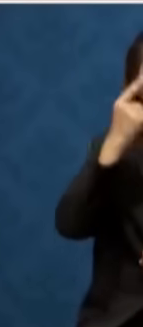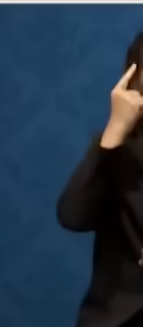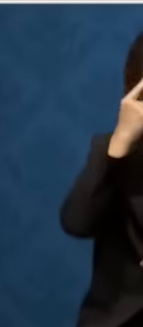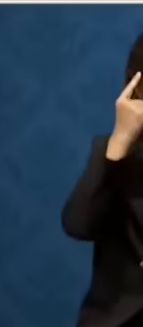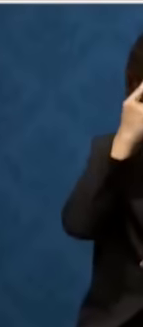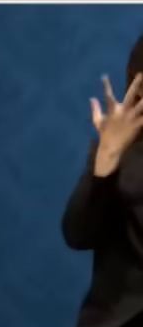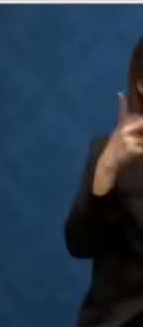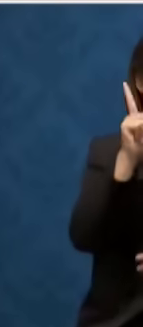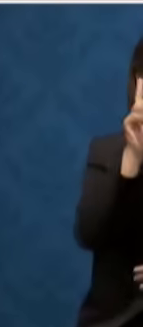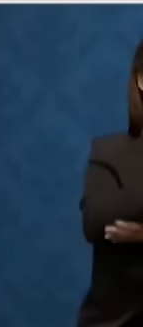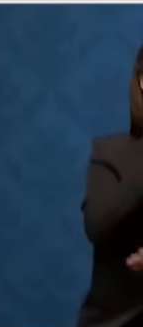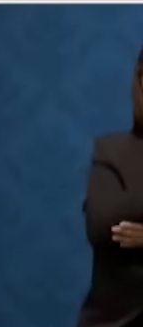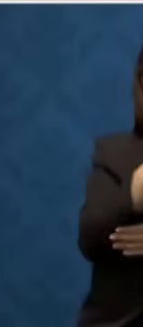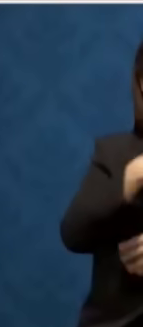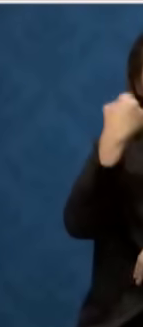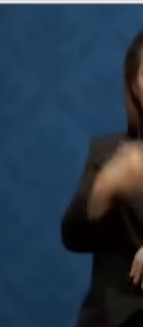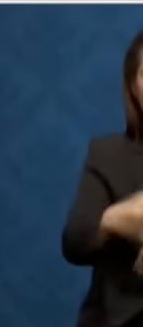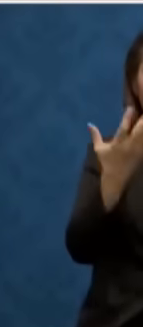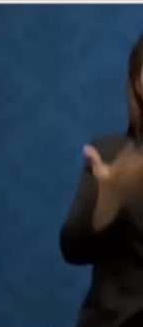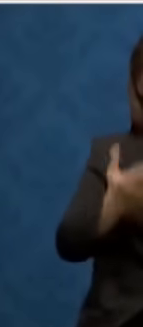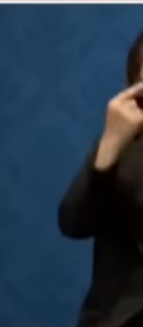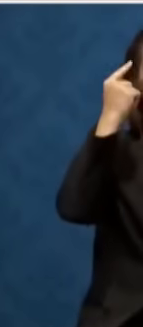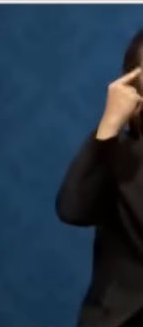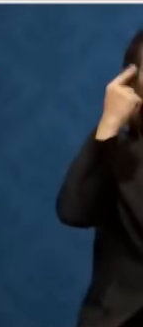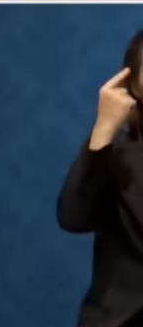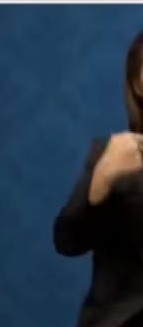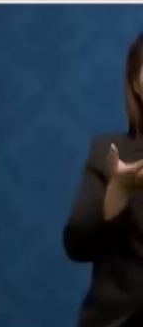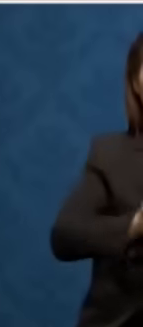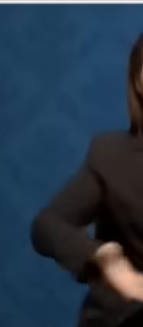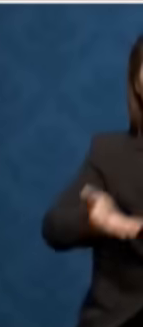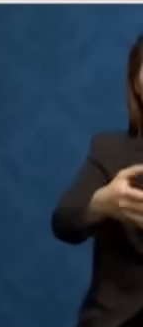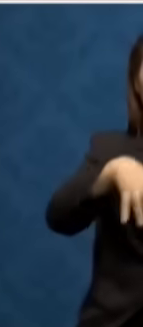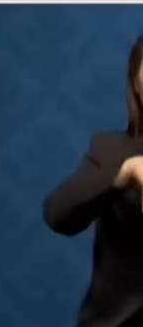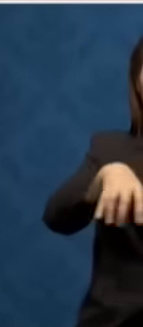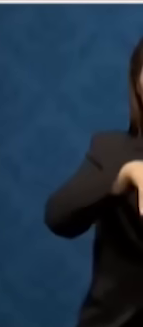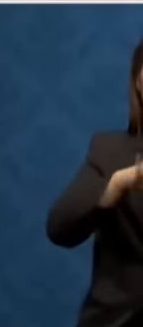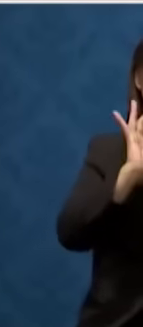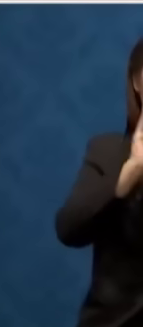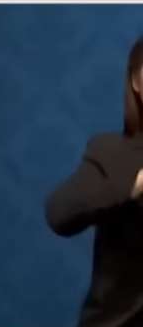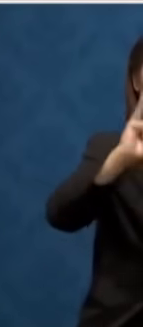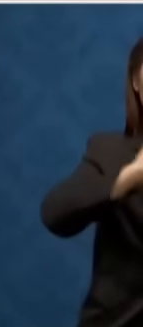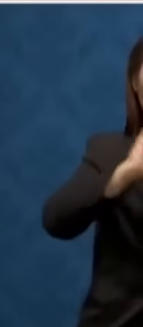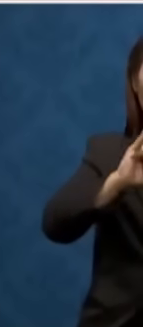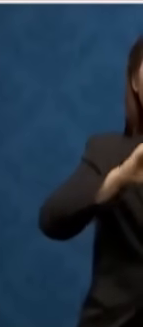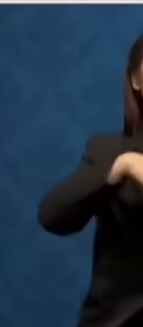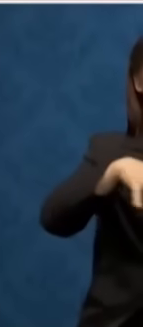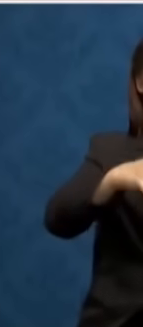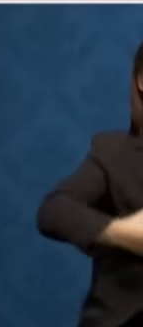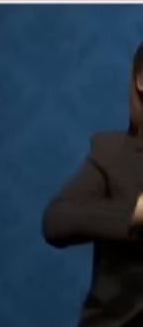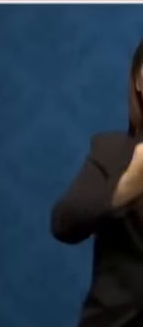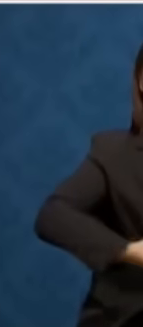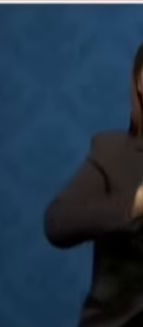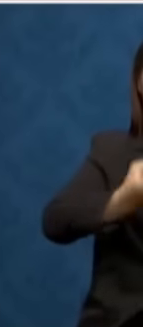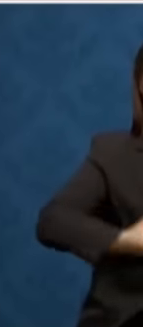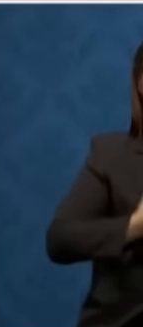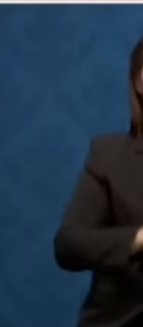ข้อบังคับและเห็นว่าที่ประชุมนั้นดำเนินการถูกต้องแล้วนั้นจะให้มีการอภิปรายแล้